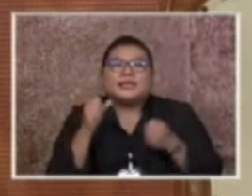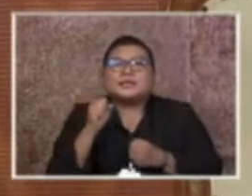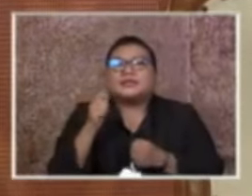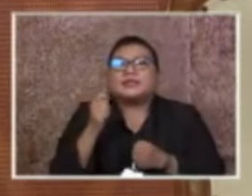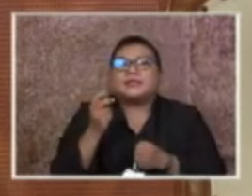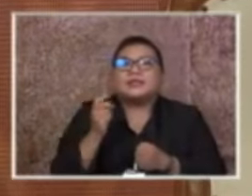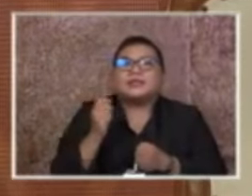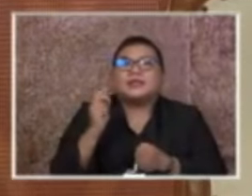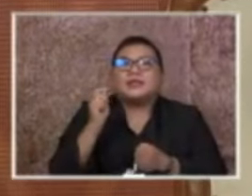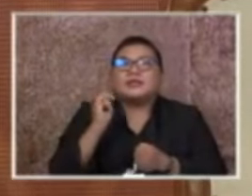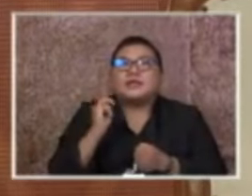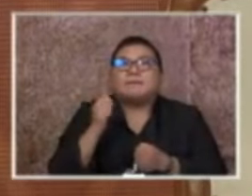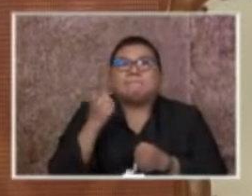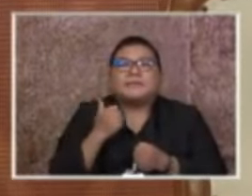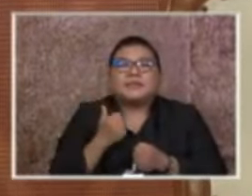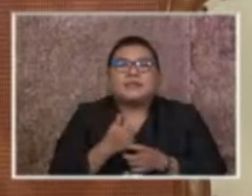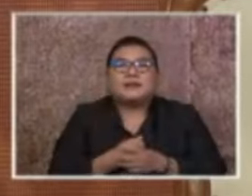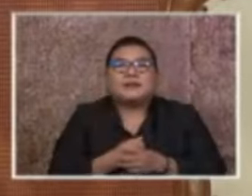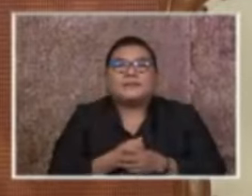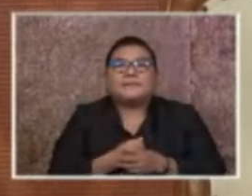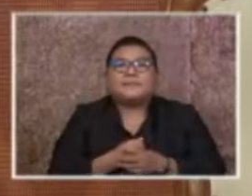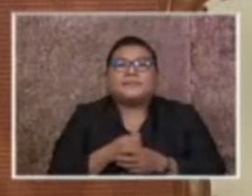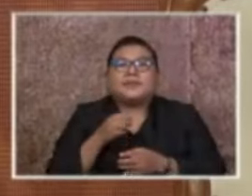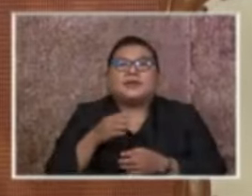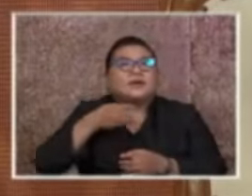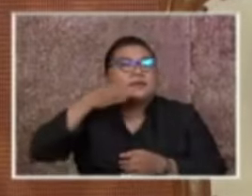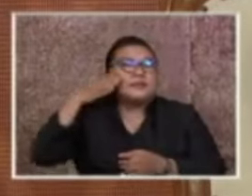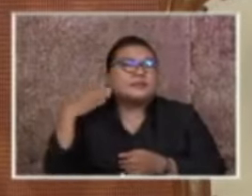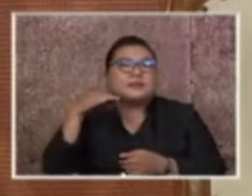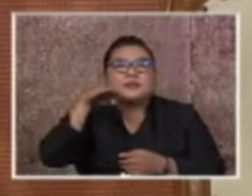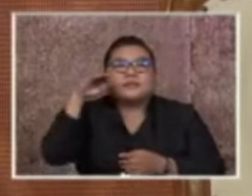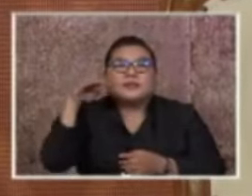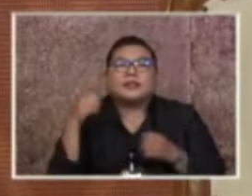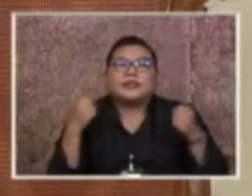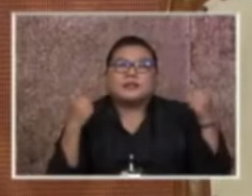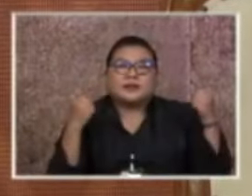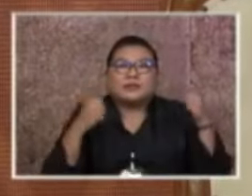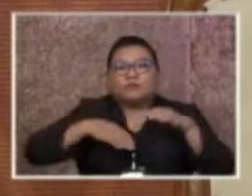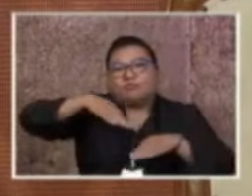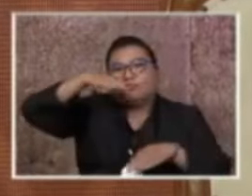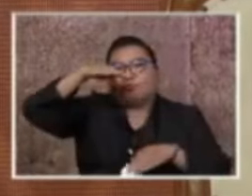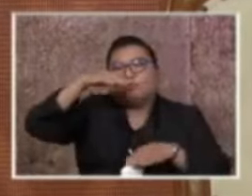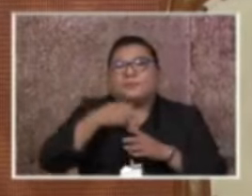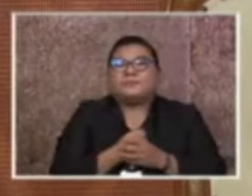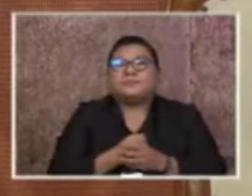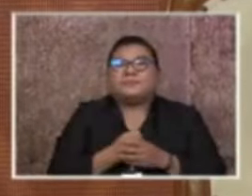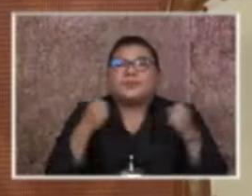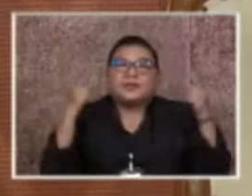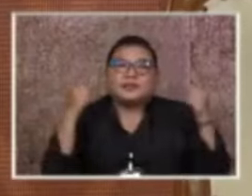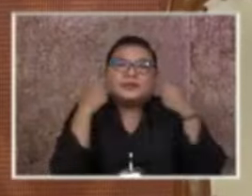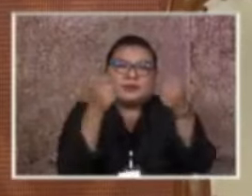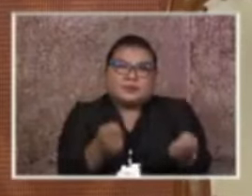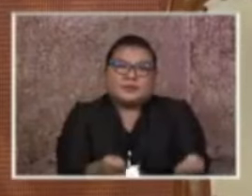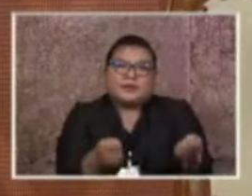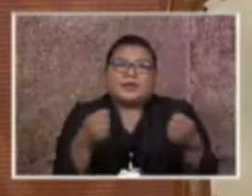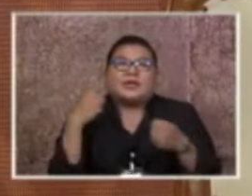ketika kesehatan diutamakan ketika generasi gen ini akan sehat tumbuh ketika ada kesehatan yang diberikan oleh